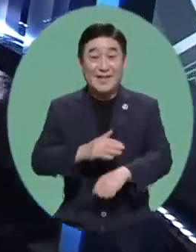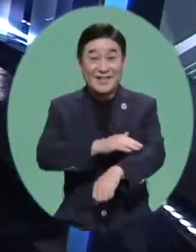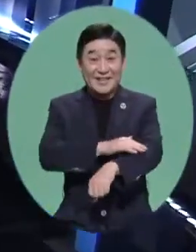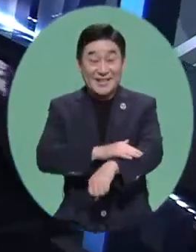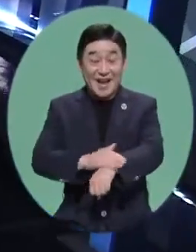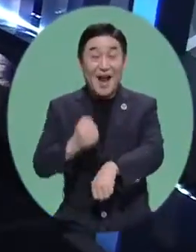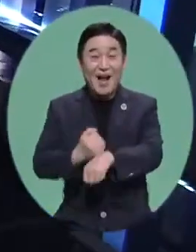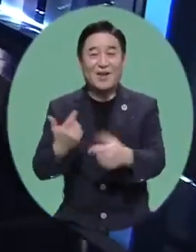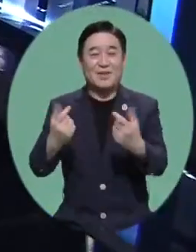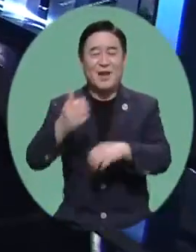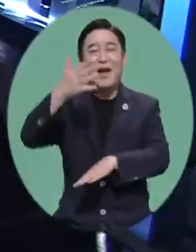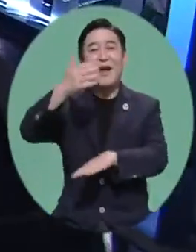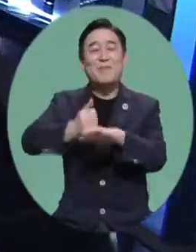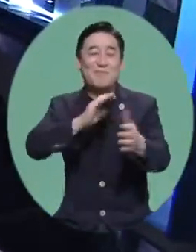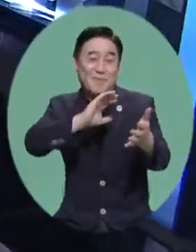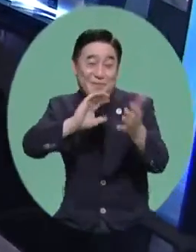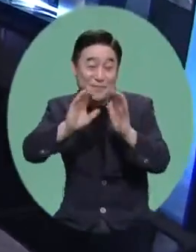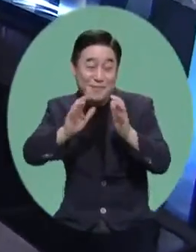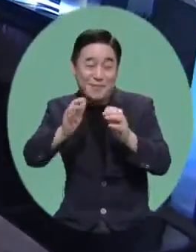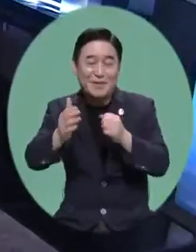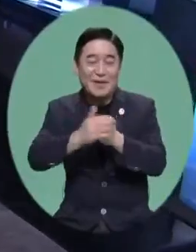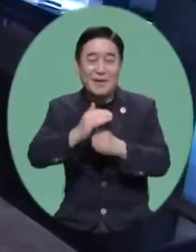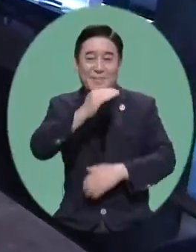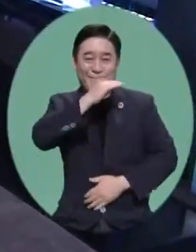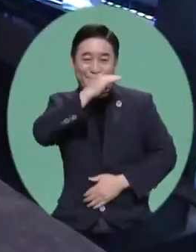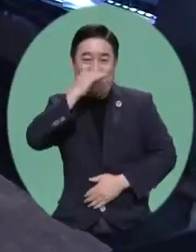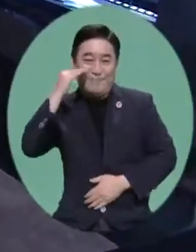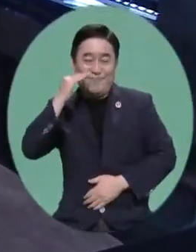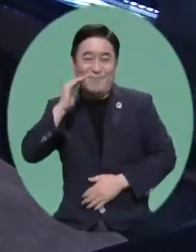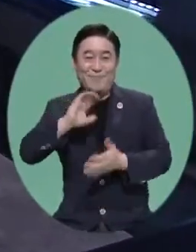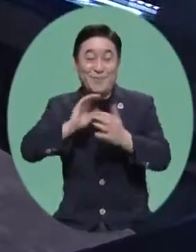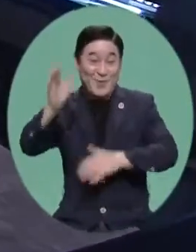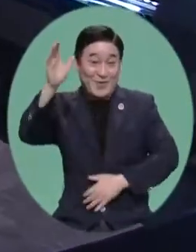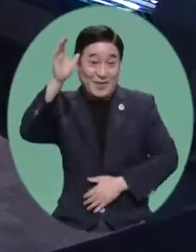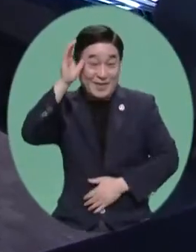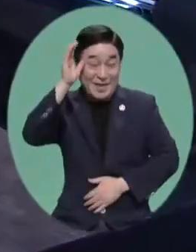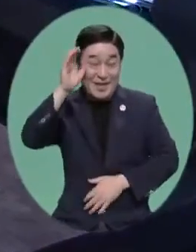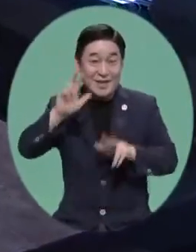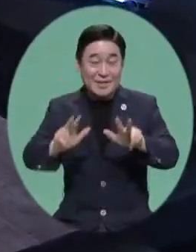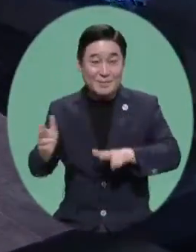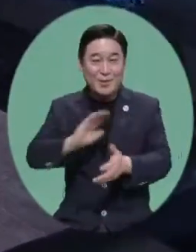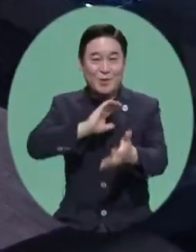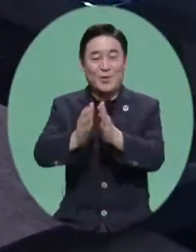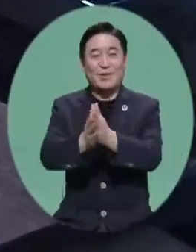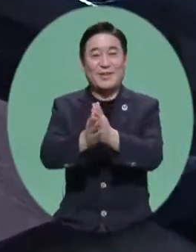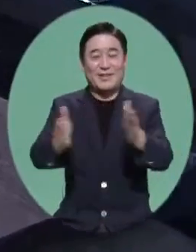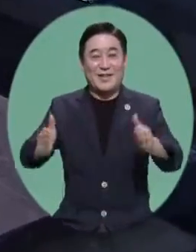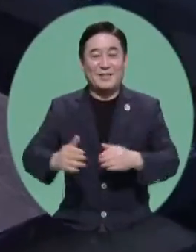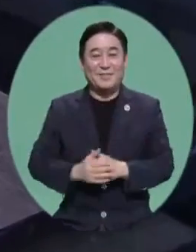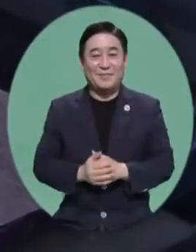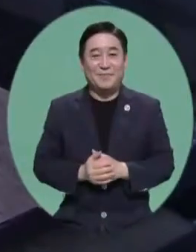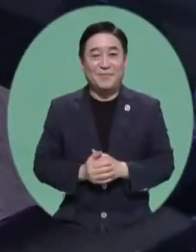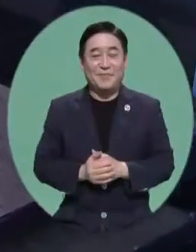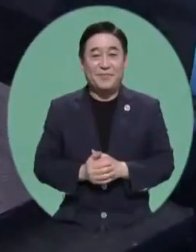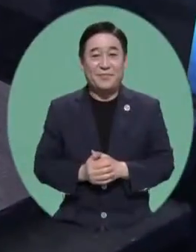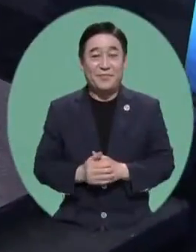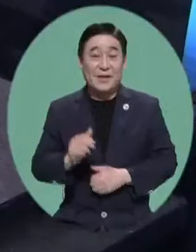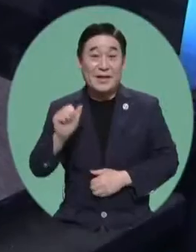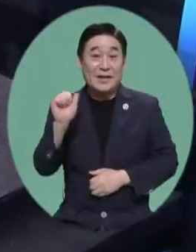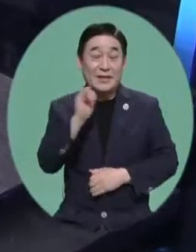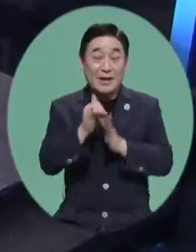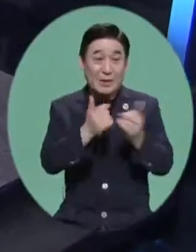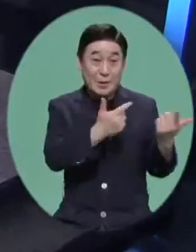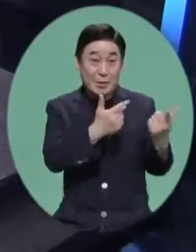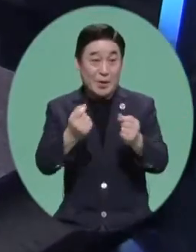해 오셨던 것처럼 오늘 마지막 토론 이니까 더욱 품격있는 토로 기대 하겠습니다 그럼 본격적으로 토로 시작하겠습니다 사회자